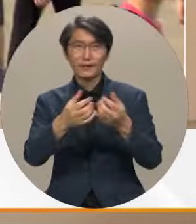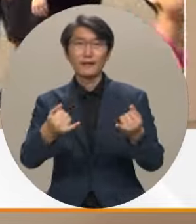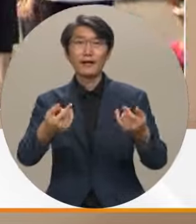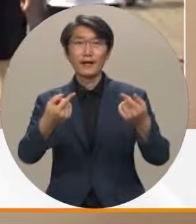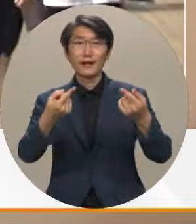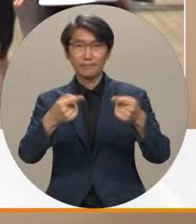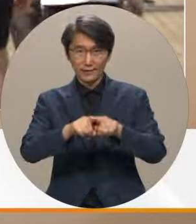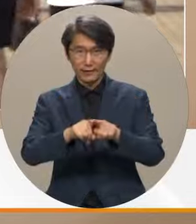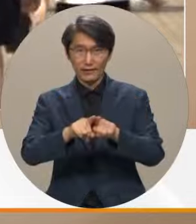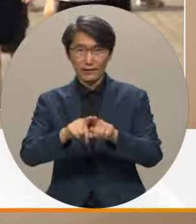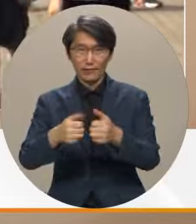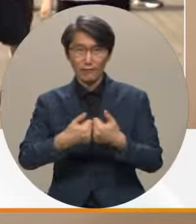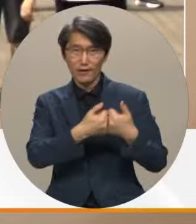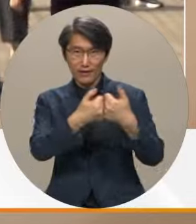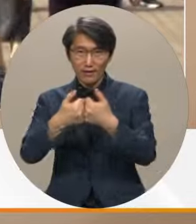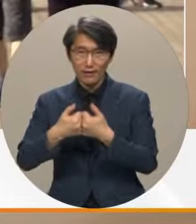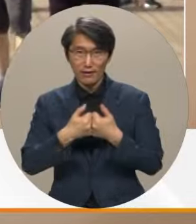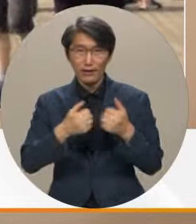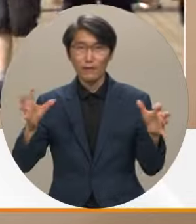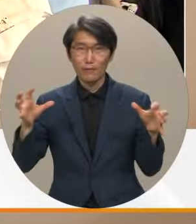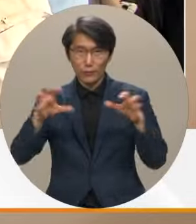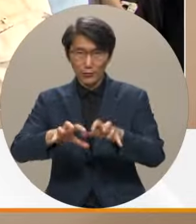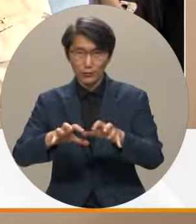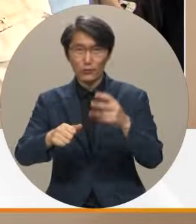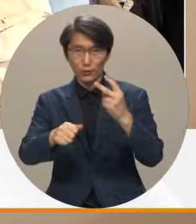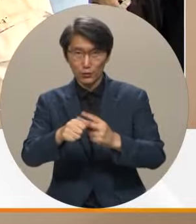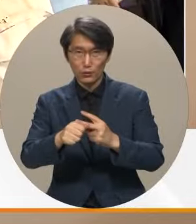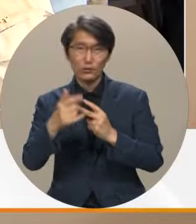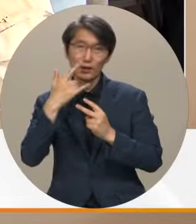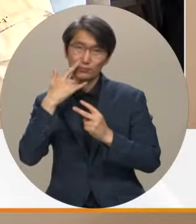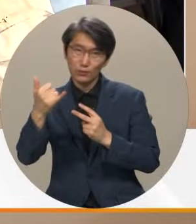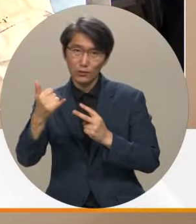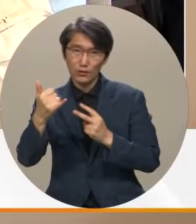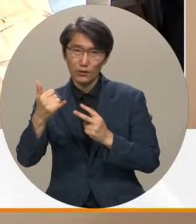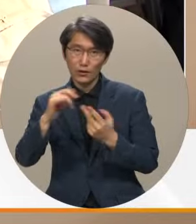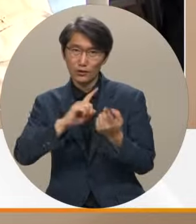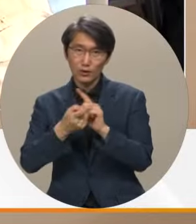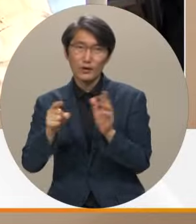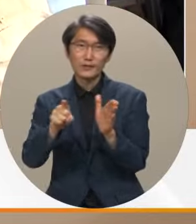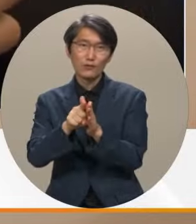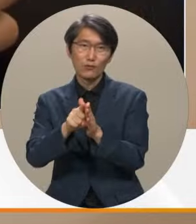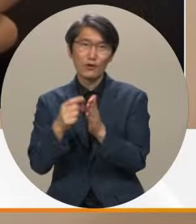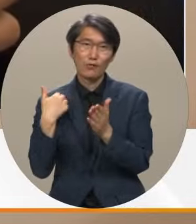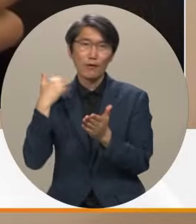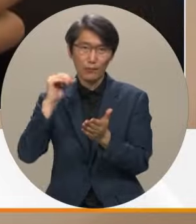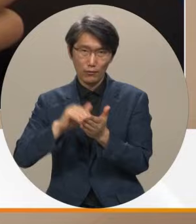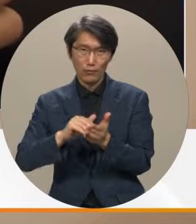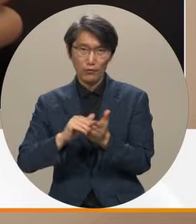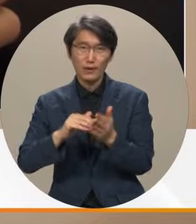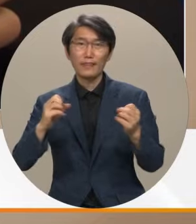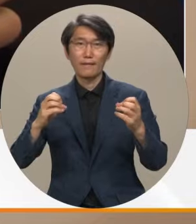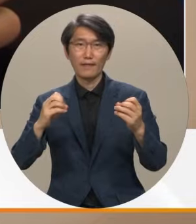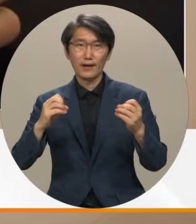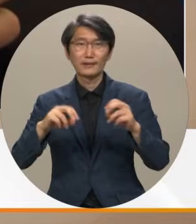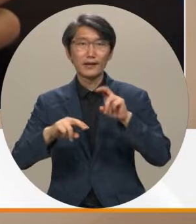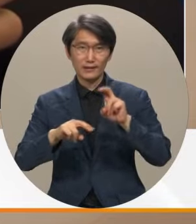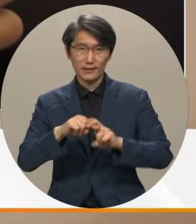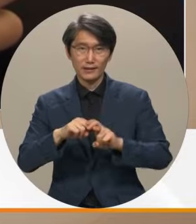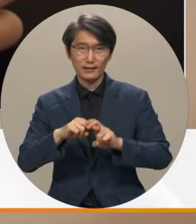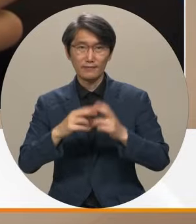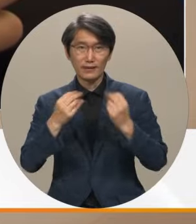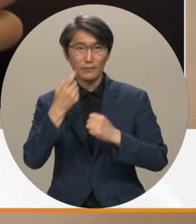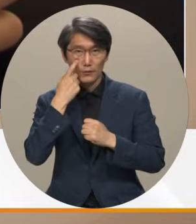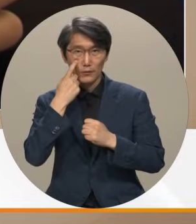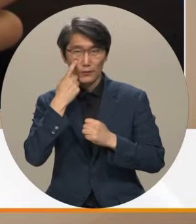함께 원탁회의를 만들고 또 교사와 학부모 간 상호 신뢰 회복을 위한 그런 3자 대화도 많이